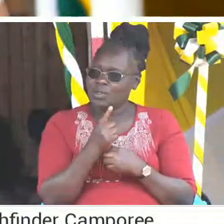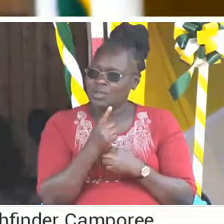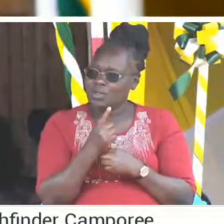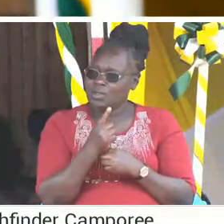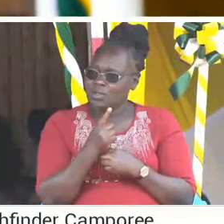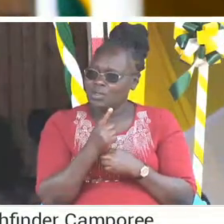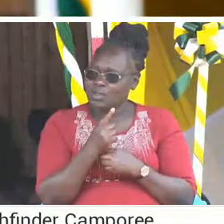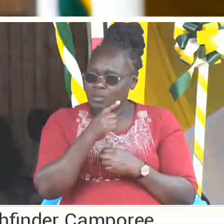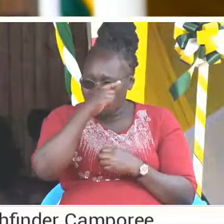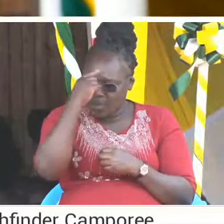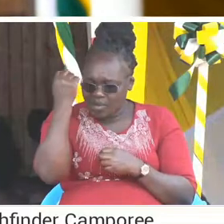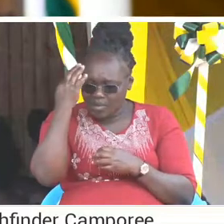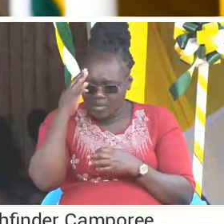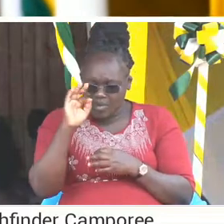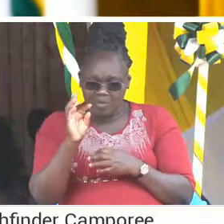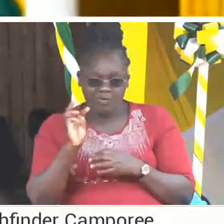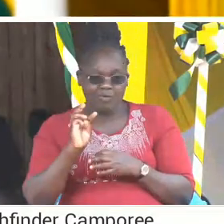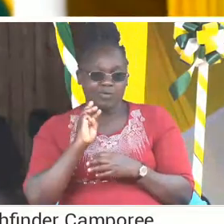tusipoambiana ukweli,